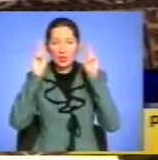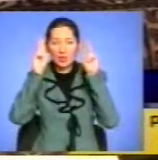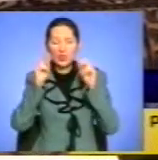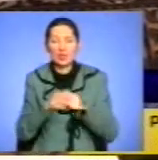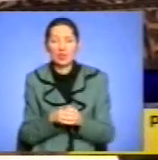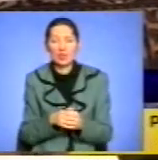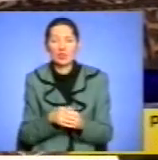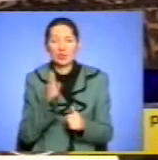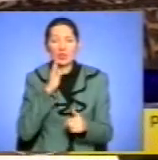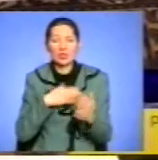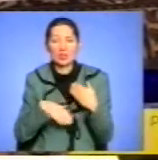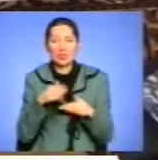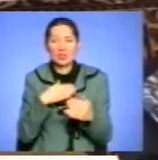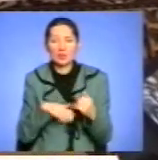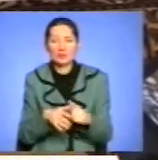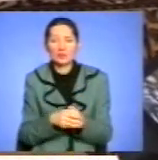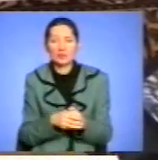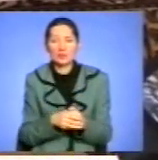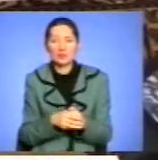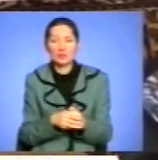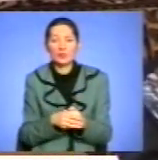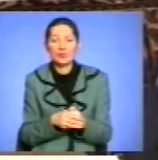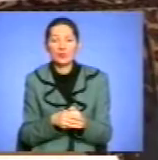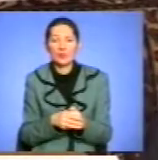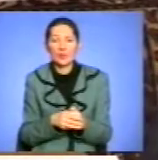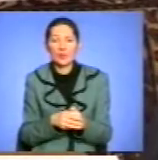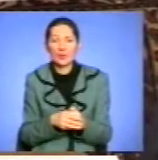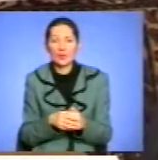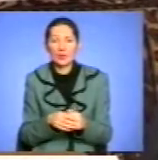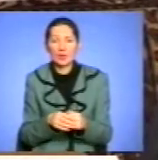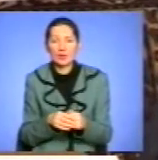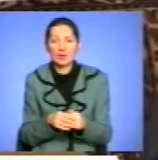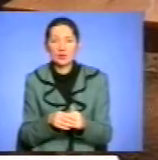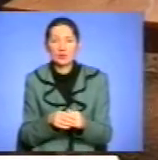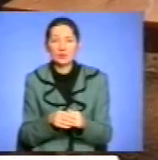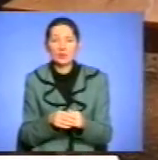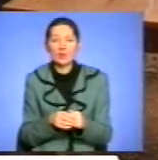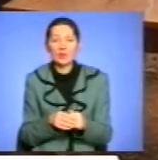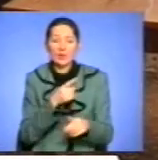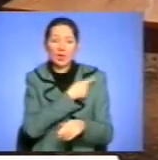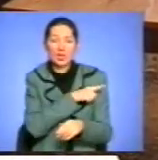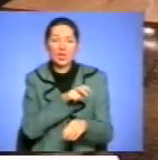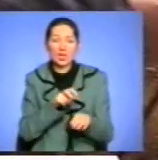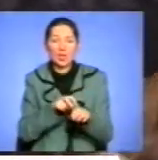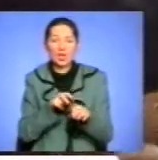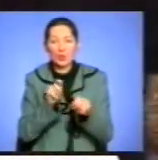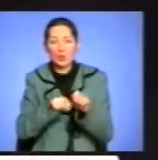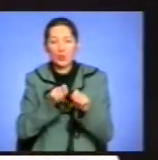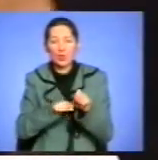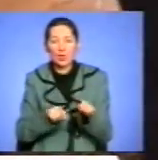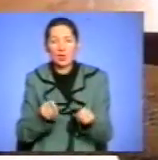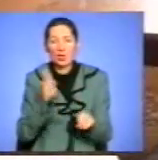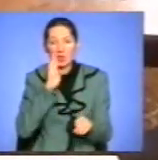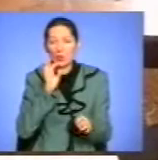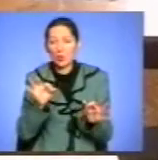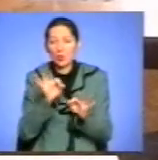і міліція. І все, і взяли, старайте, ходіть з нами. Медики оглянули постраждалу і не виявили у неї жодних